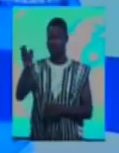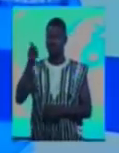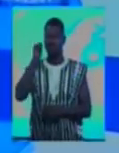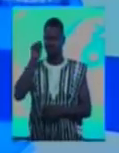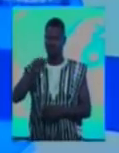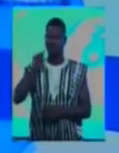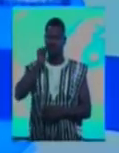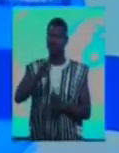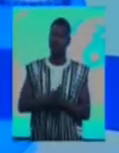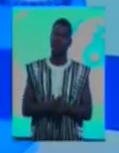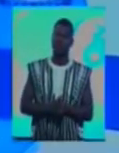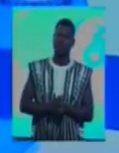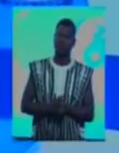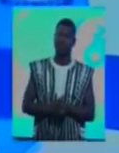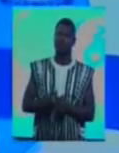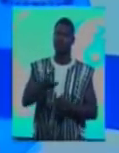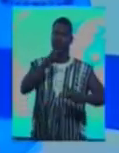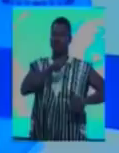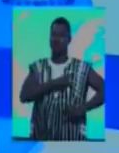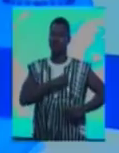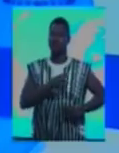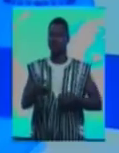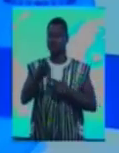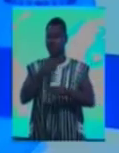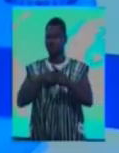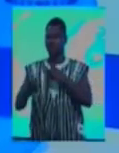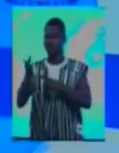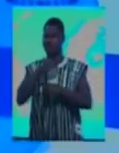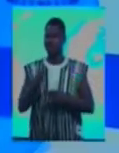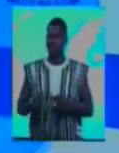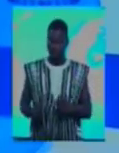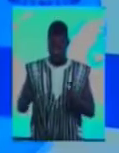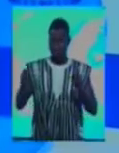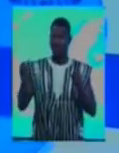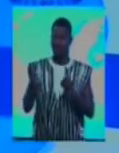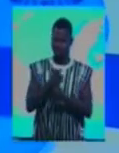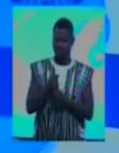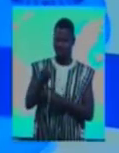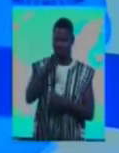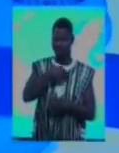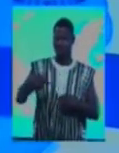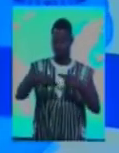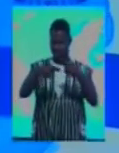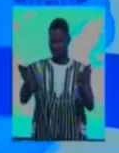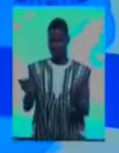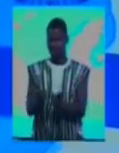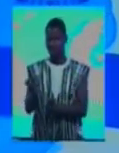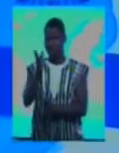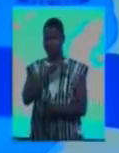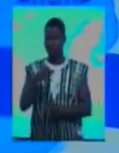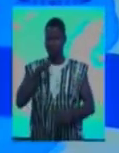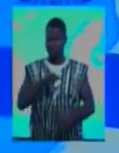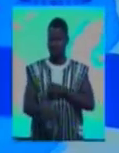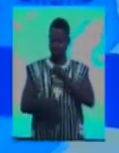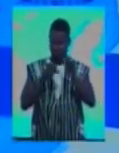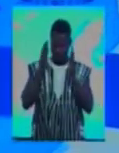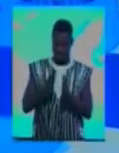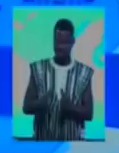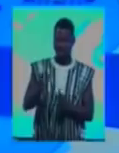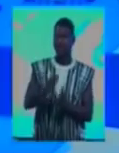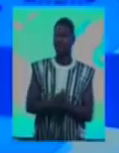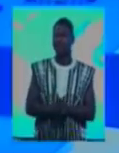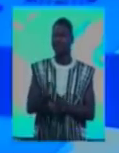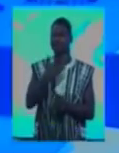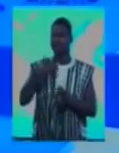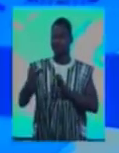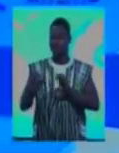Et puis la police de Fadam Gourma vient de démanteler un réseau de faussaires qui sévissait dans l'est du Burkina. Cette bande de faussaires